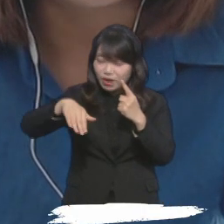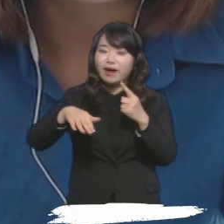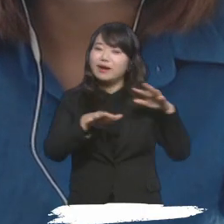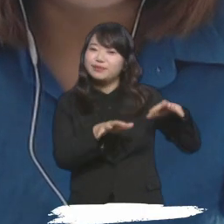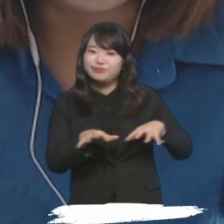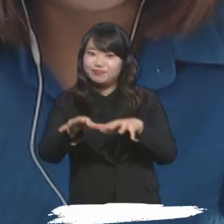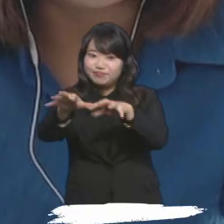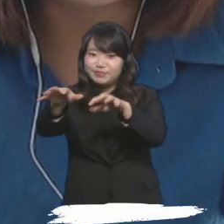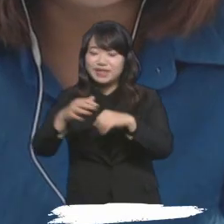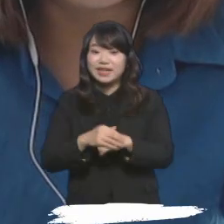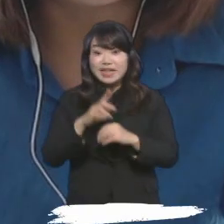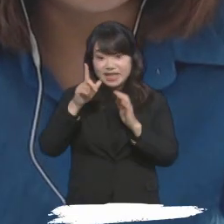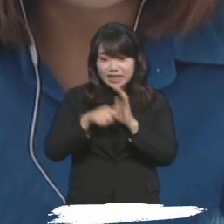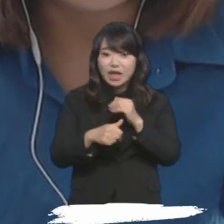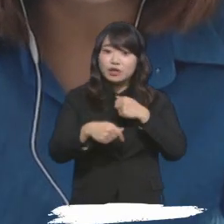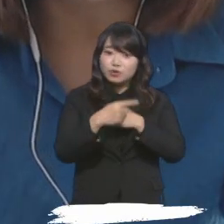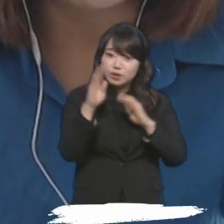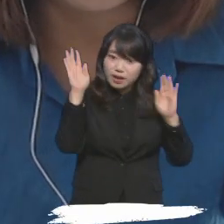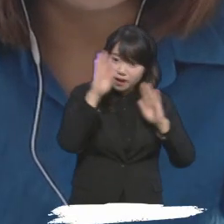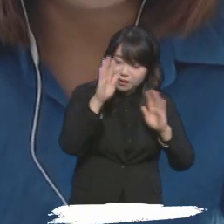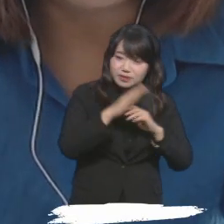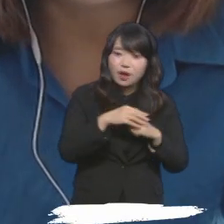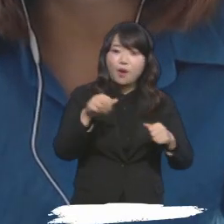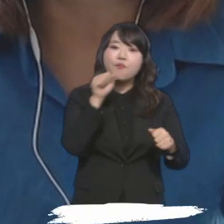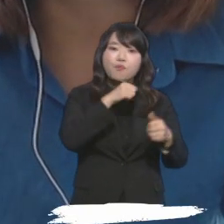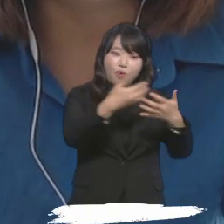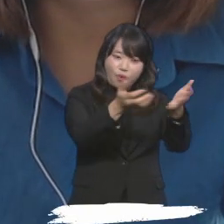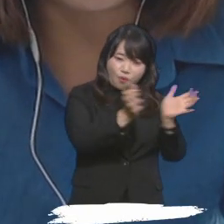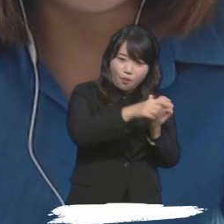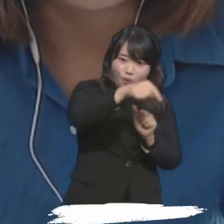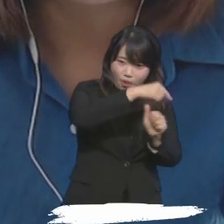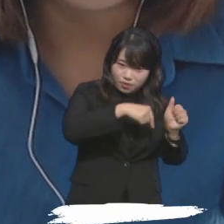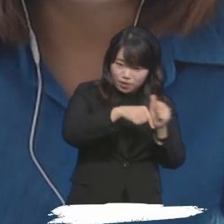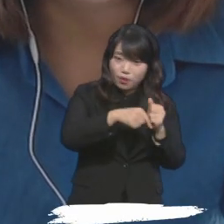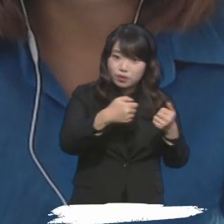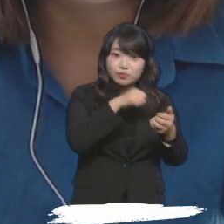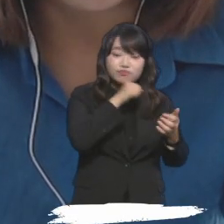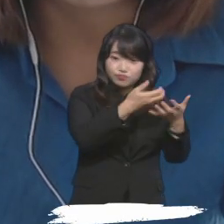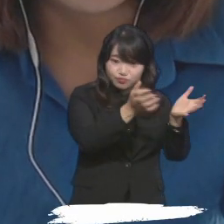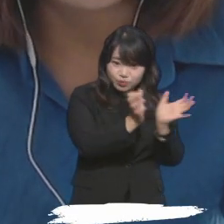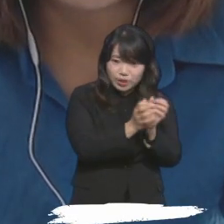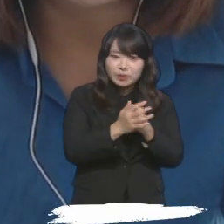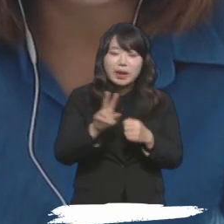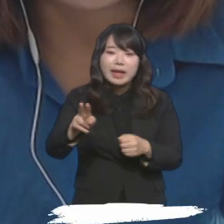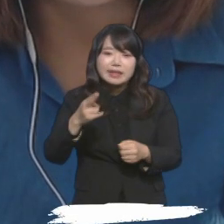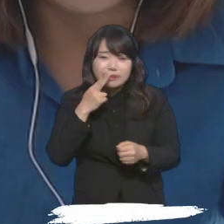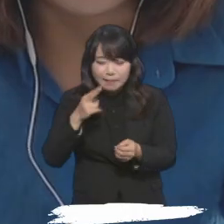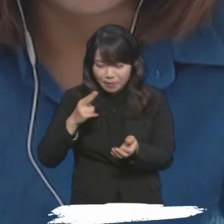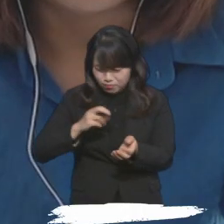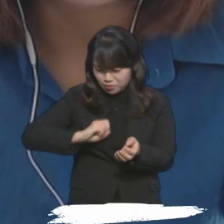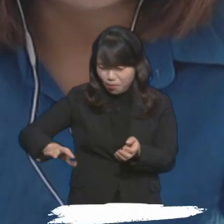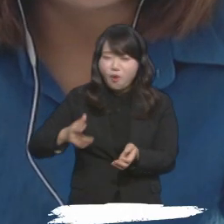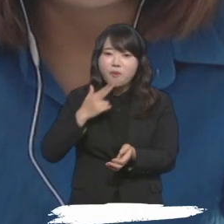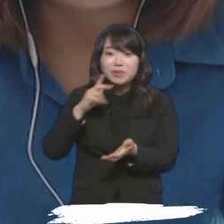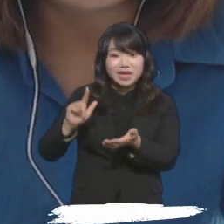하는데요. 이날 초등학생 환경 동아리 환경과 놀자, 담배꽁초 없는 서울